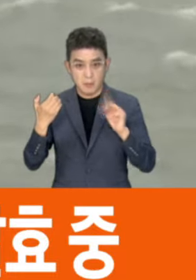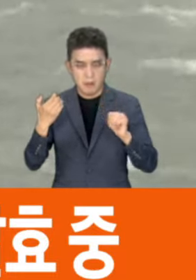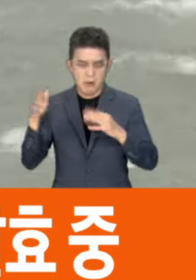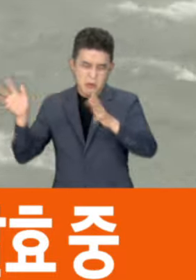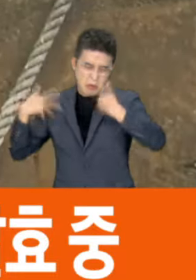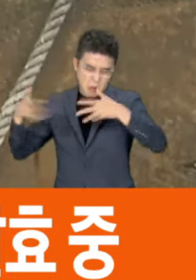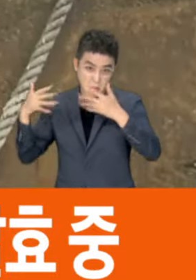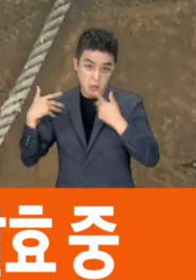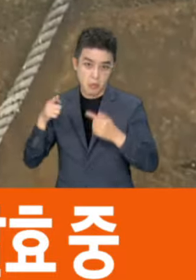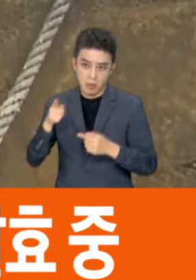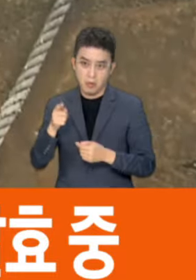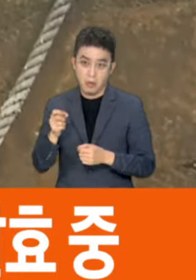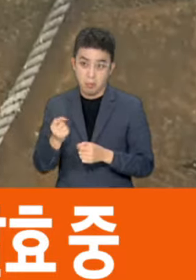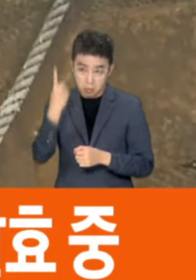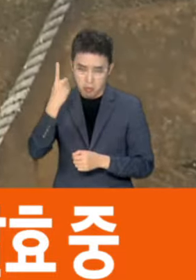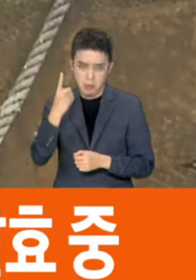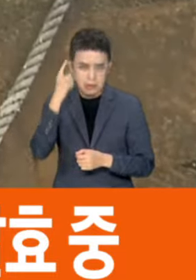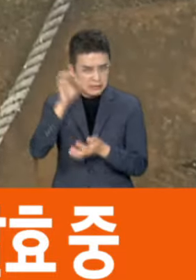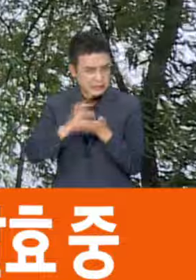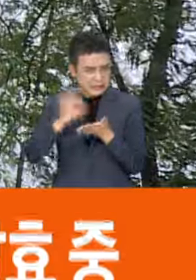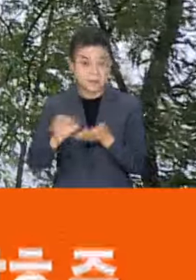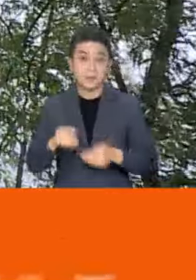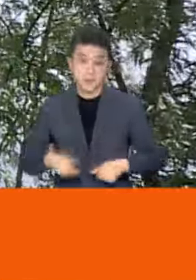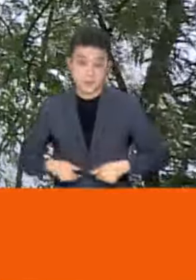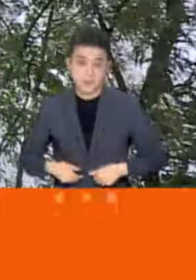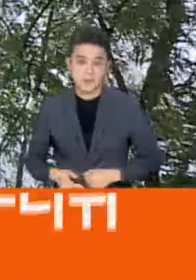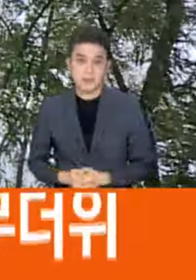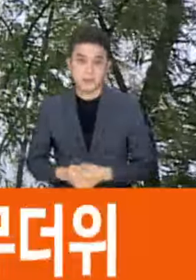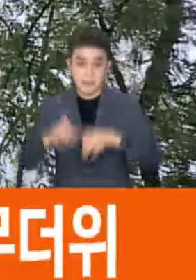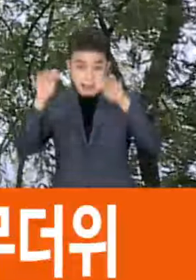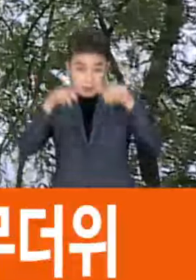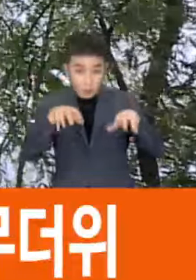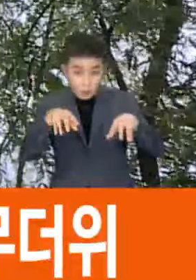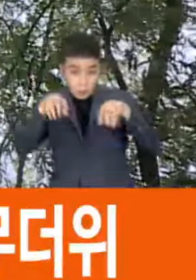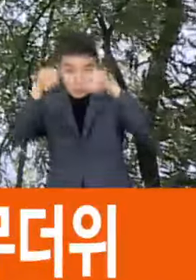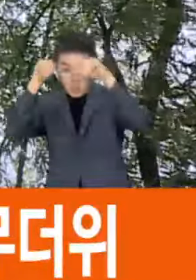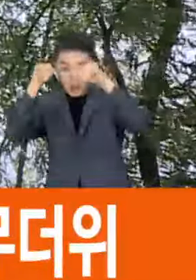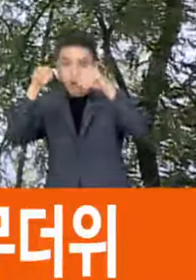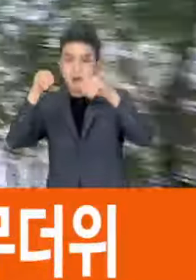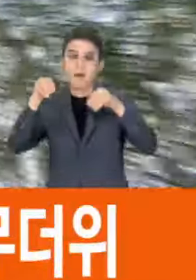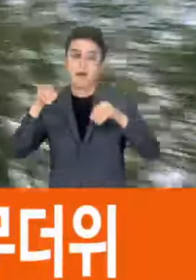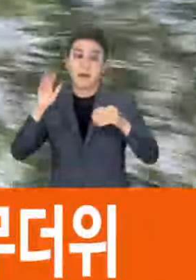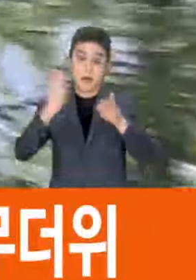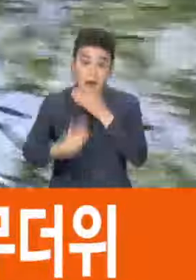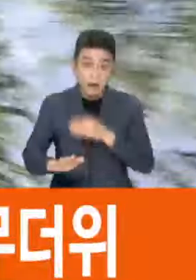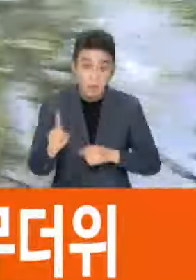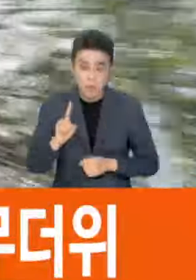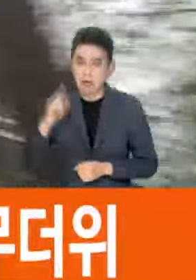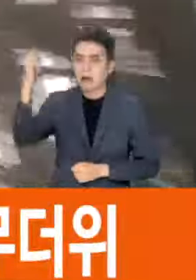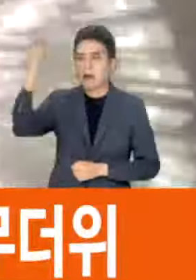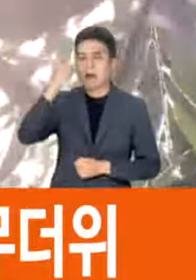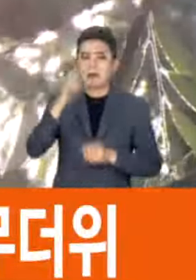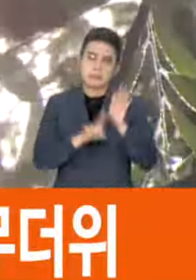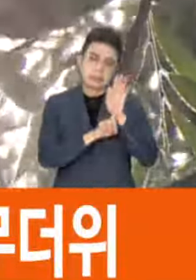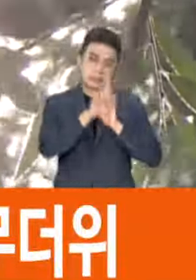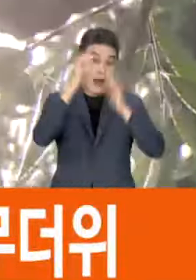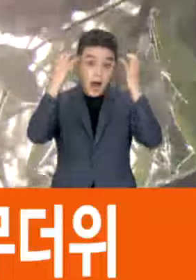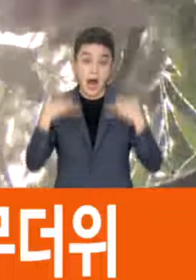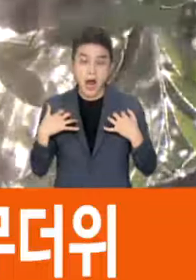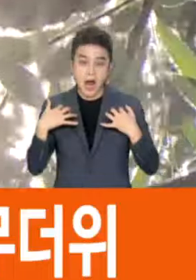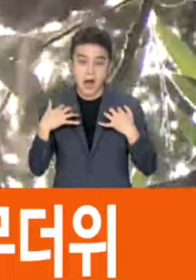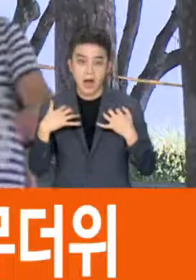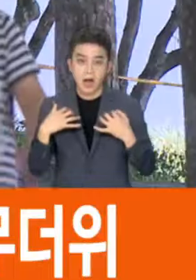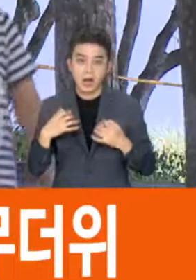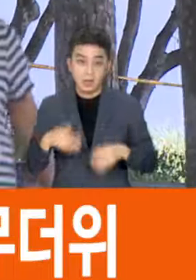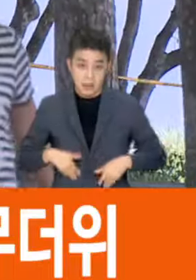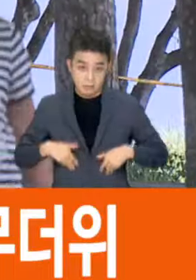곳이 있어서 주의가 필요합니다. 빗줄기가 잦아드니 어김없이 폭염이 찾아왔습니다. 남부지방과 충청, 영동을